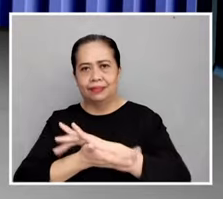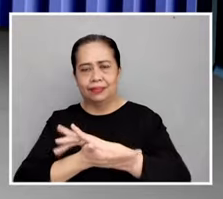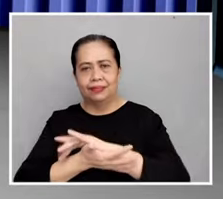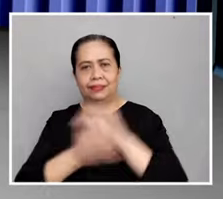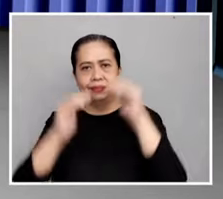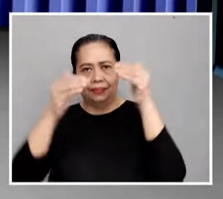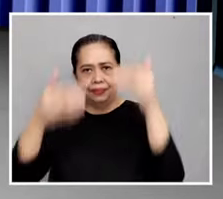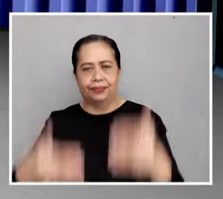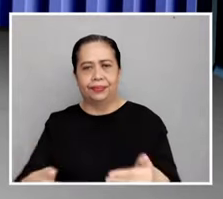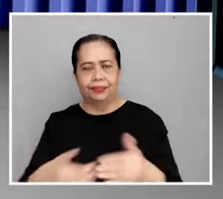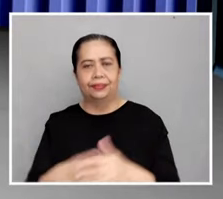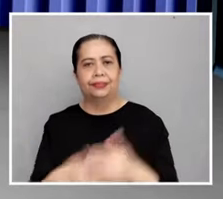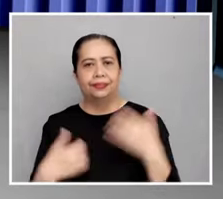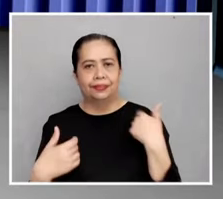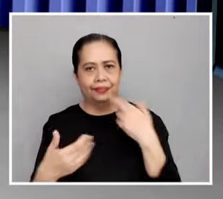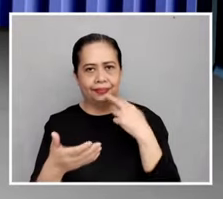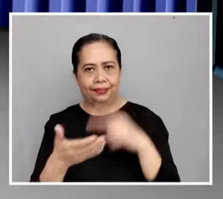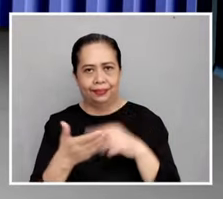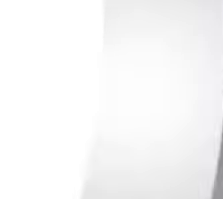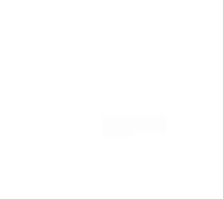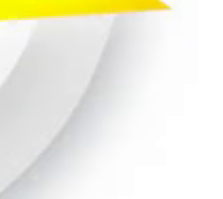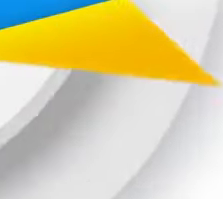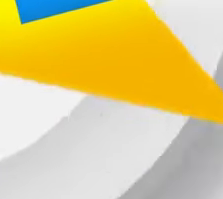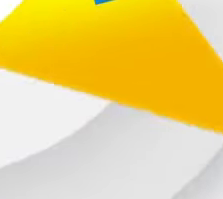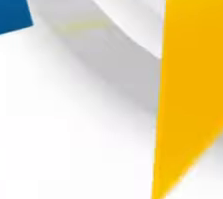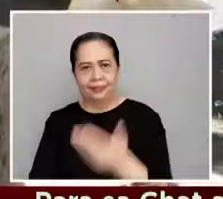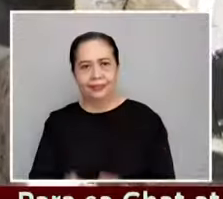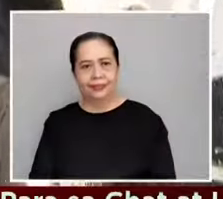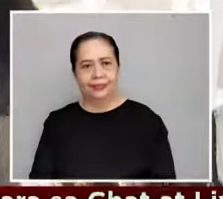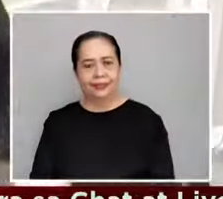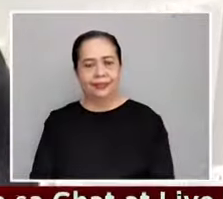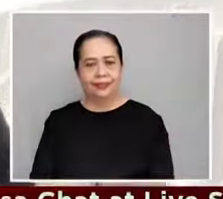lockdown. Nagpapatrol, Mario Dumawal.